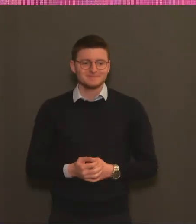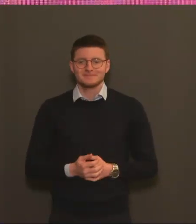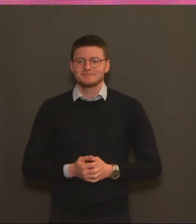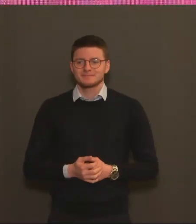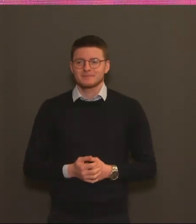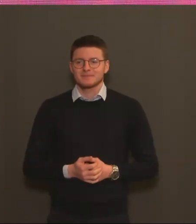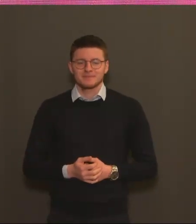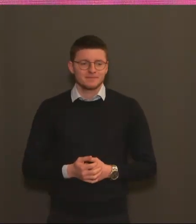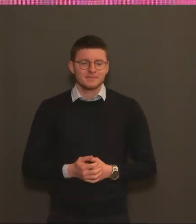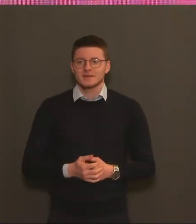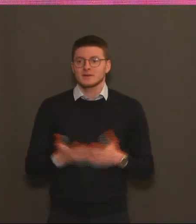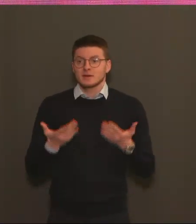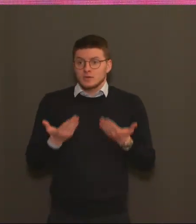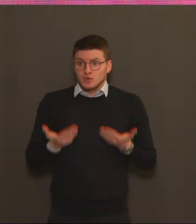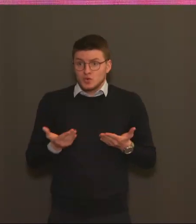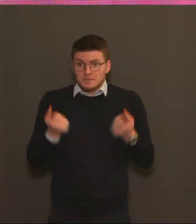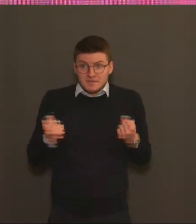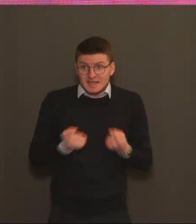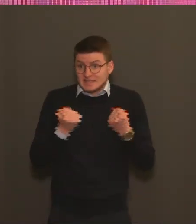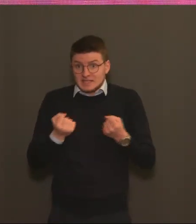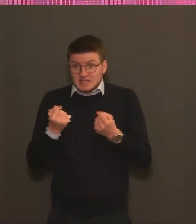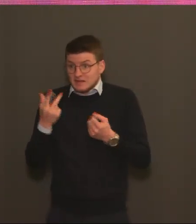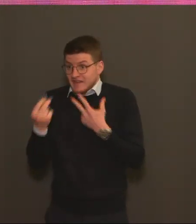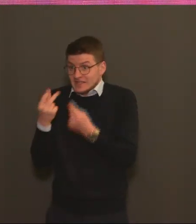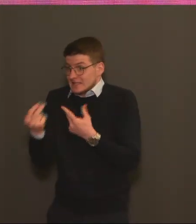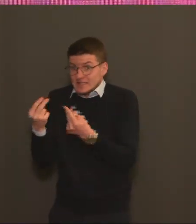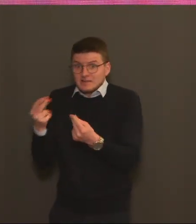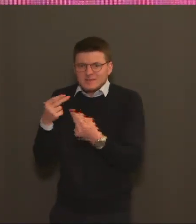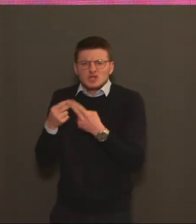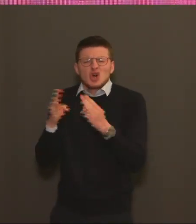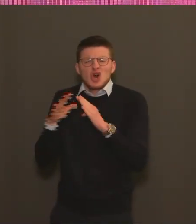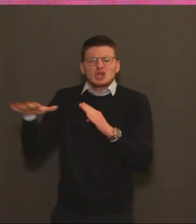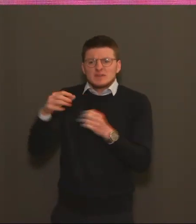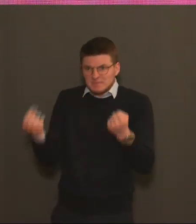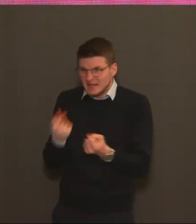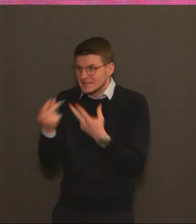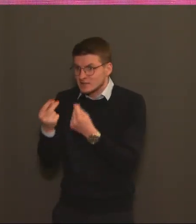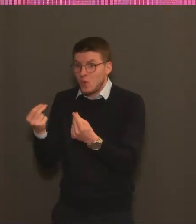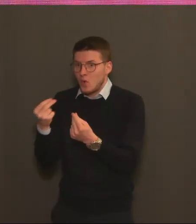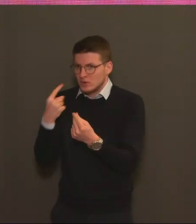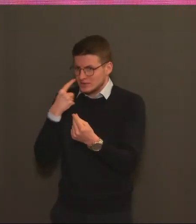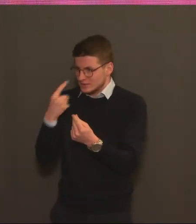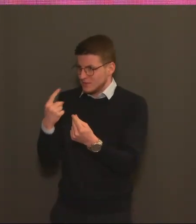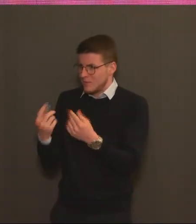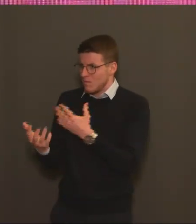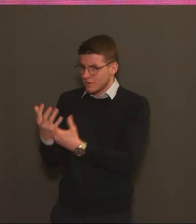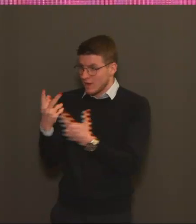De vaccinatiecampagne in de woonzorgcentra laat meer en meer haar effecten voelen in de